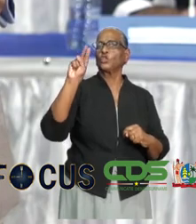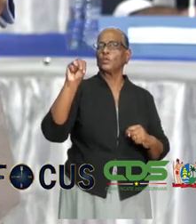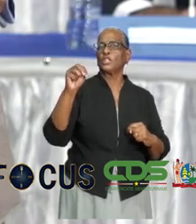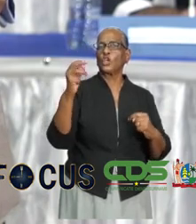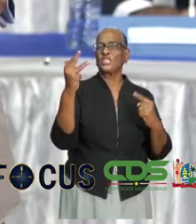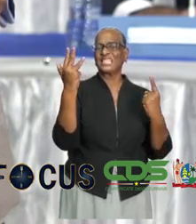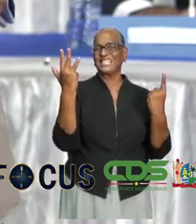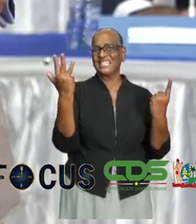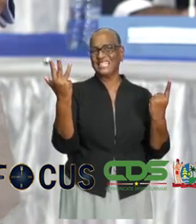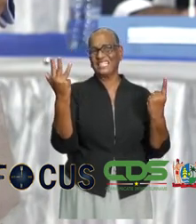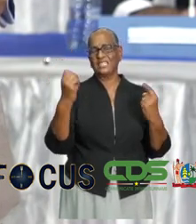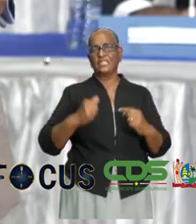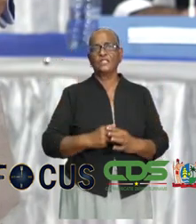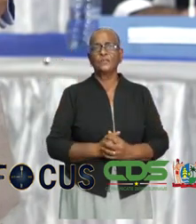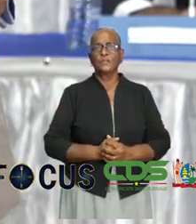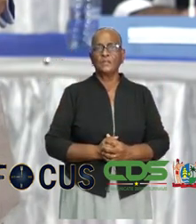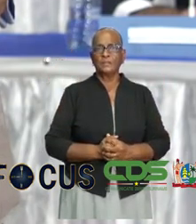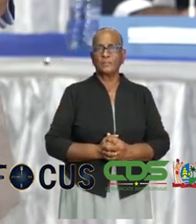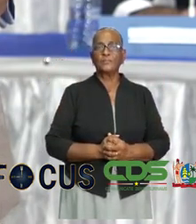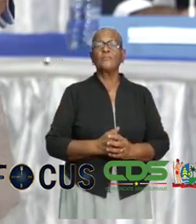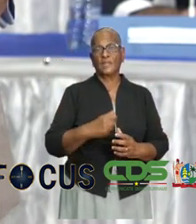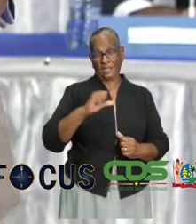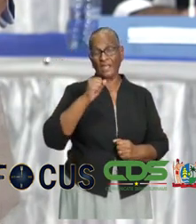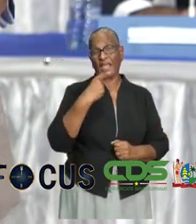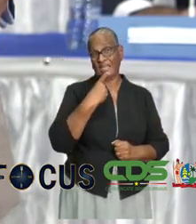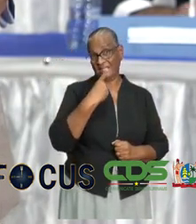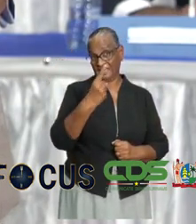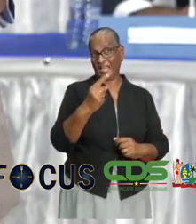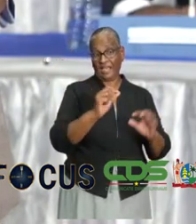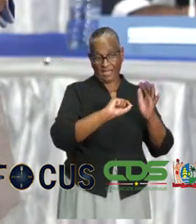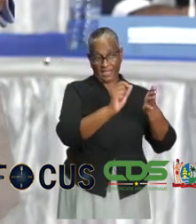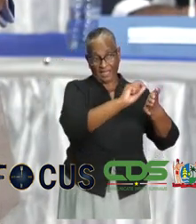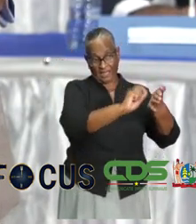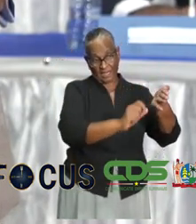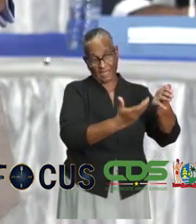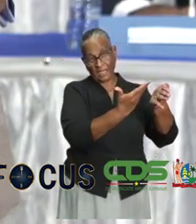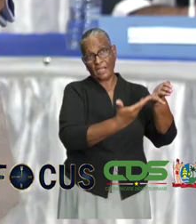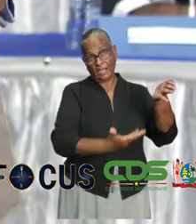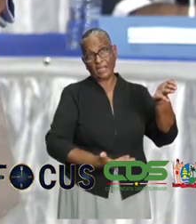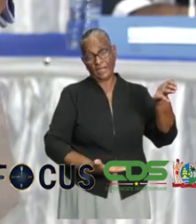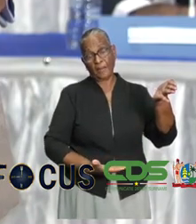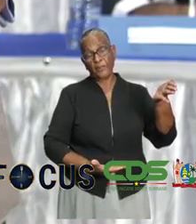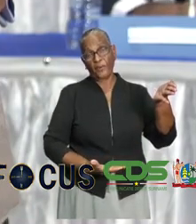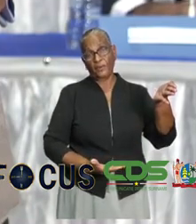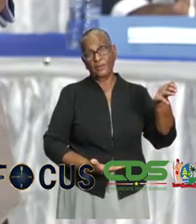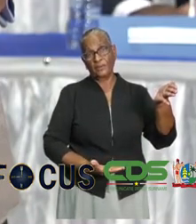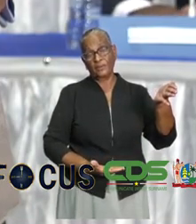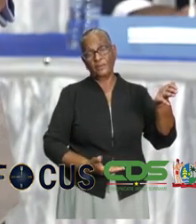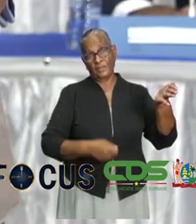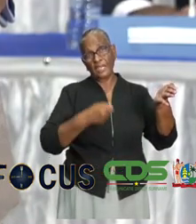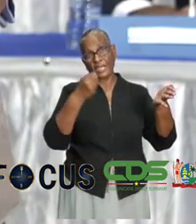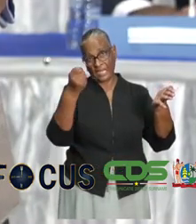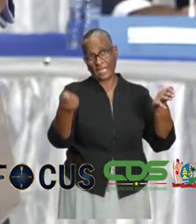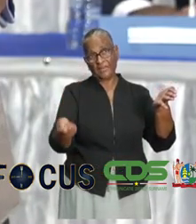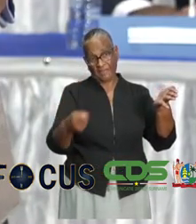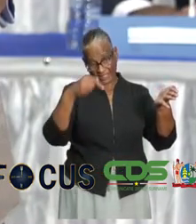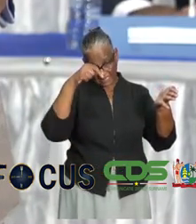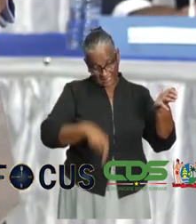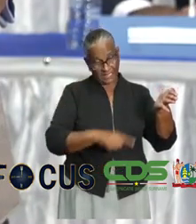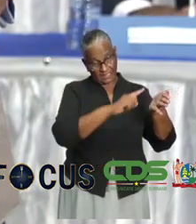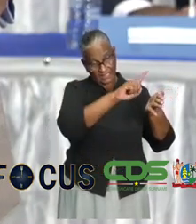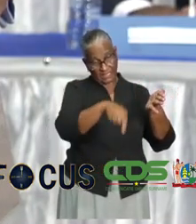2019. En kan je nu al zeggen dat rapport dat door een projectteam is opgesteld, nu al aangeeft, als dit